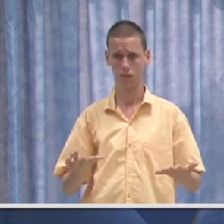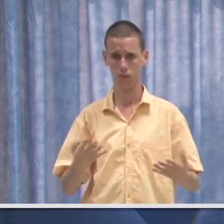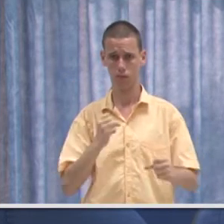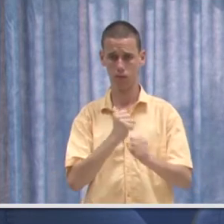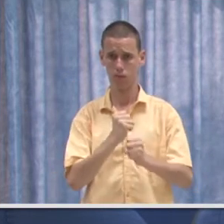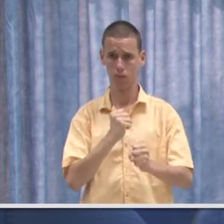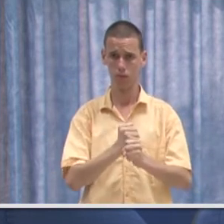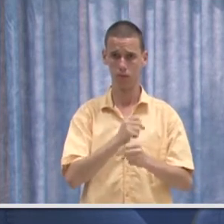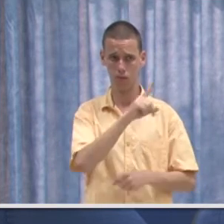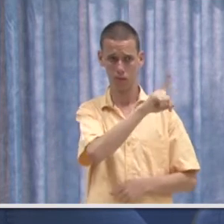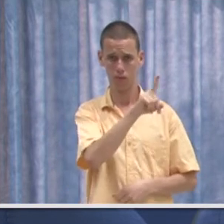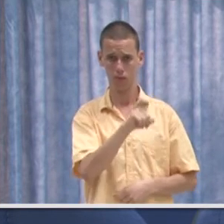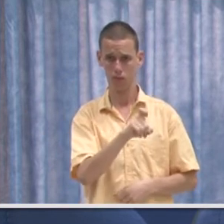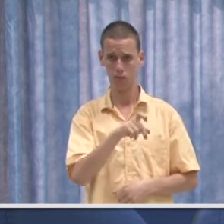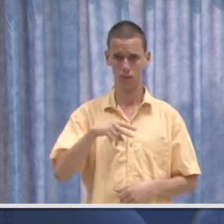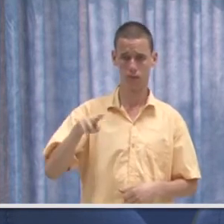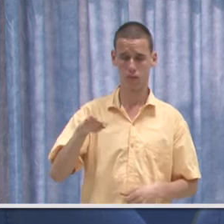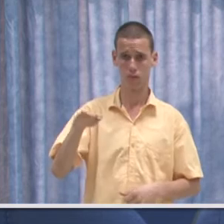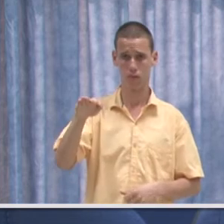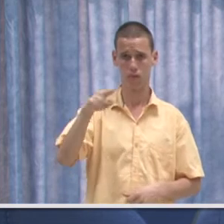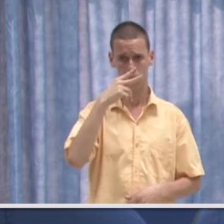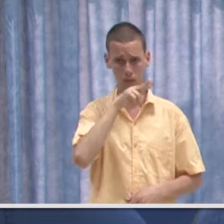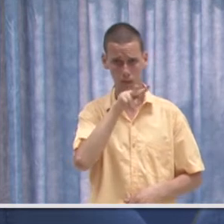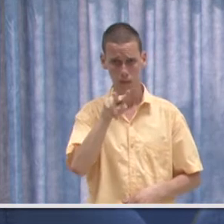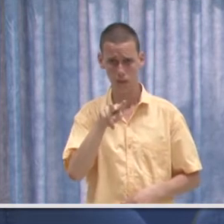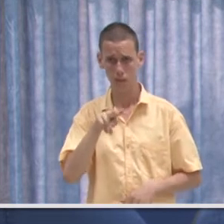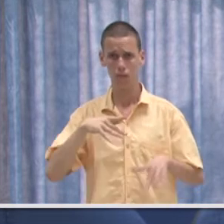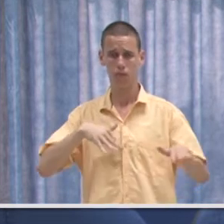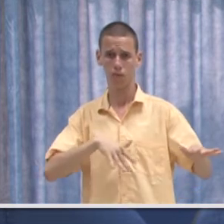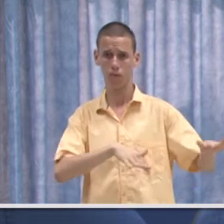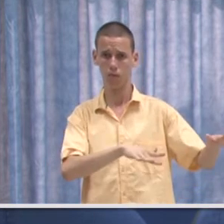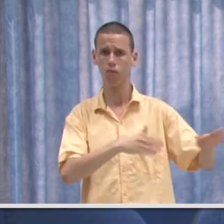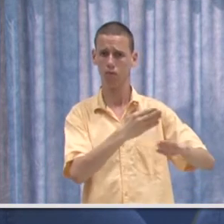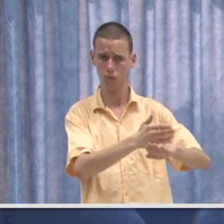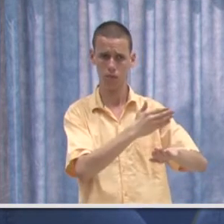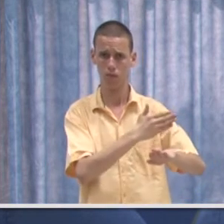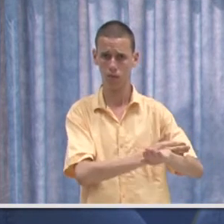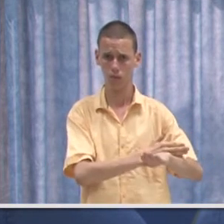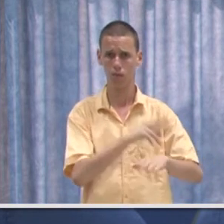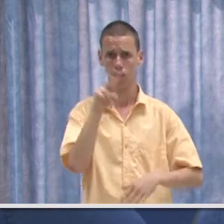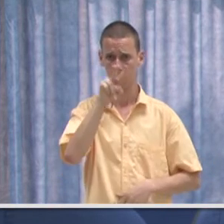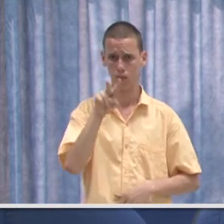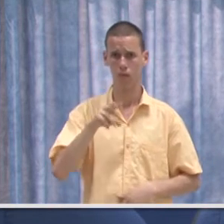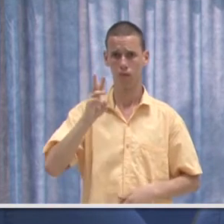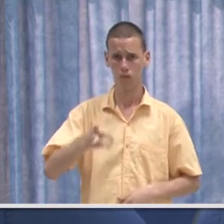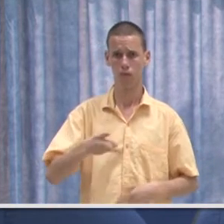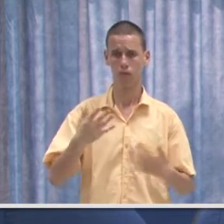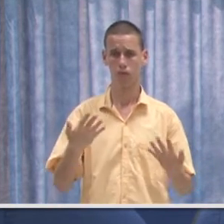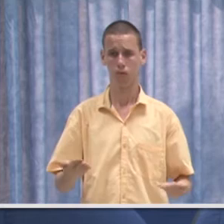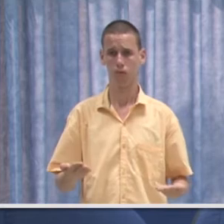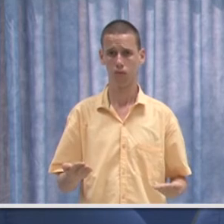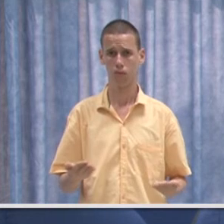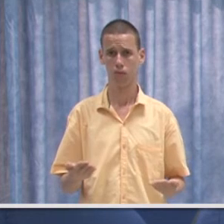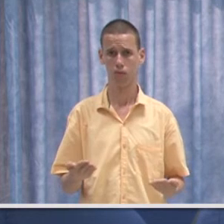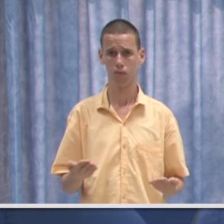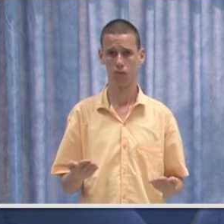de bonne lance, spécialement par les autres qui font auparavant? Après, mon haine pour faire avec le commencement encore,